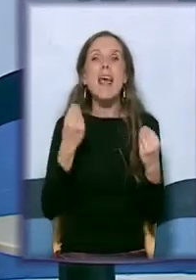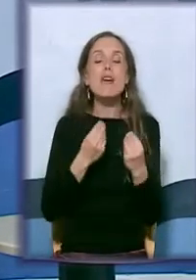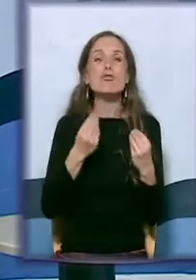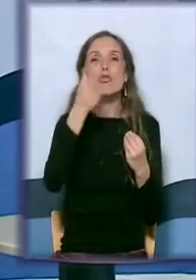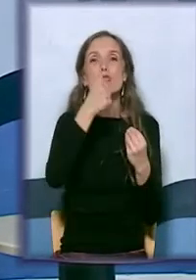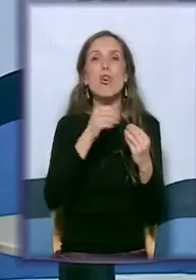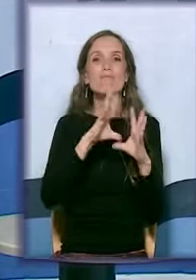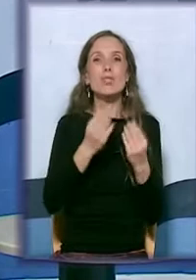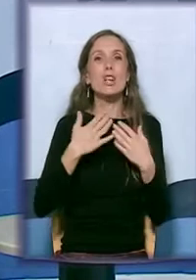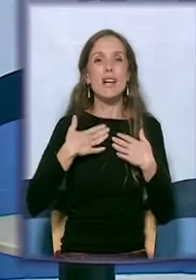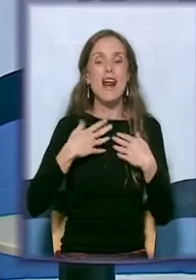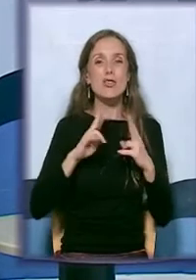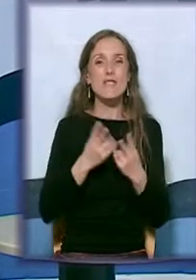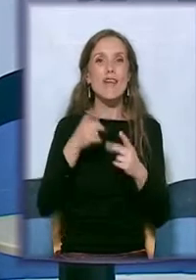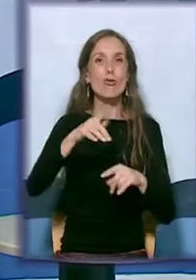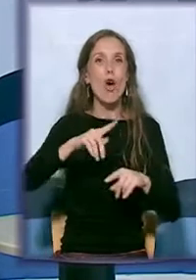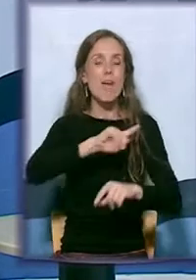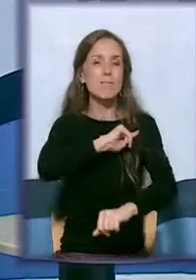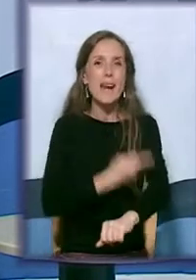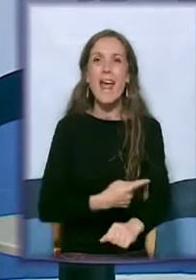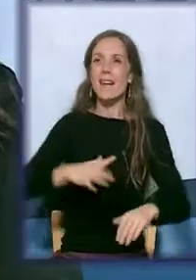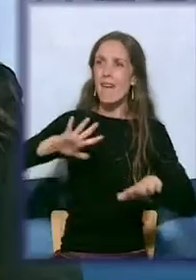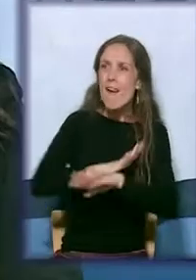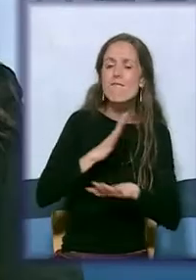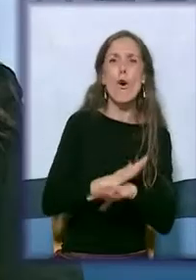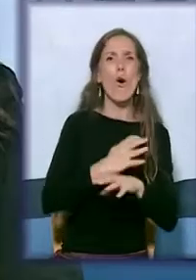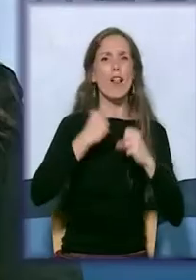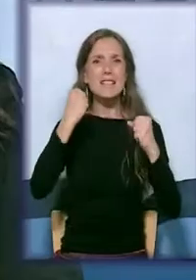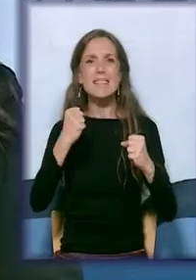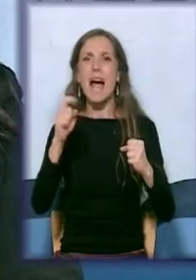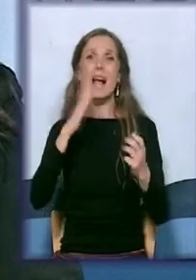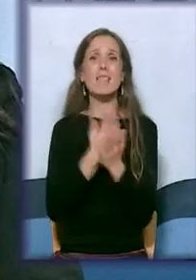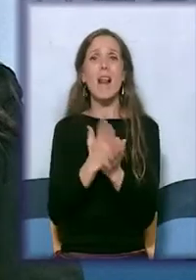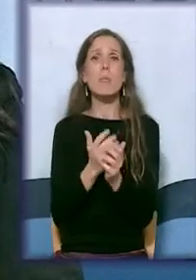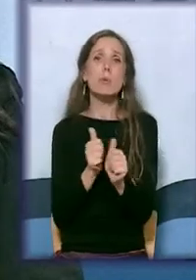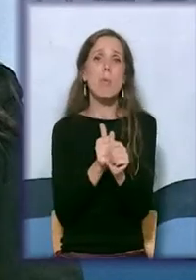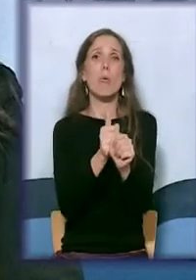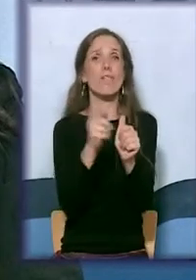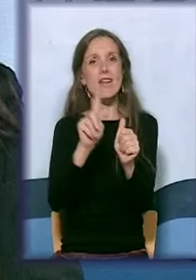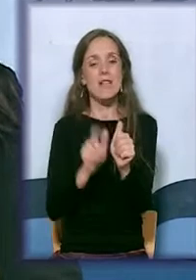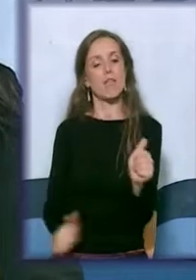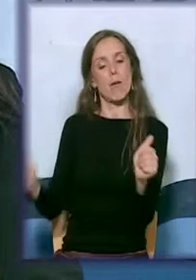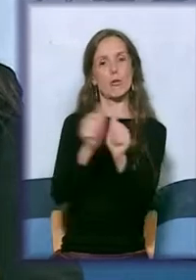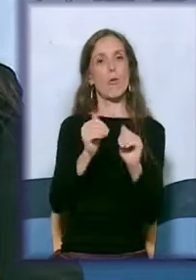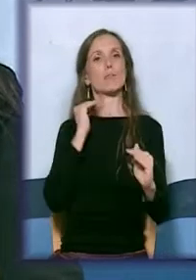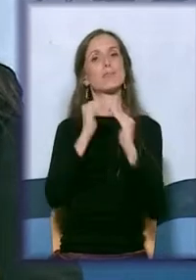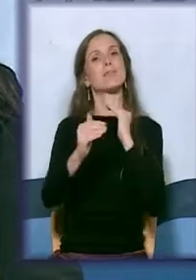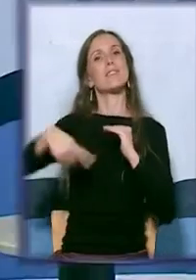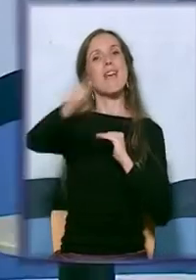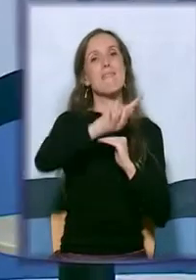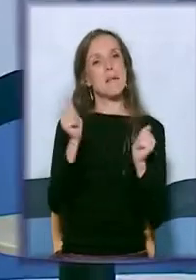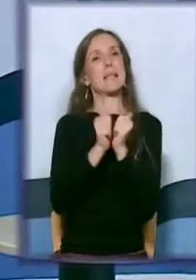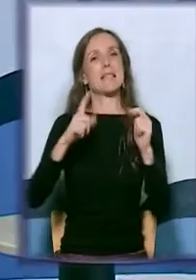zapravo ta energija, ta volja i ta snaga da ne budemo tu negde pored vas, nego sa vama i da živimo. A ja vas molim za